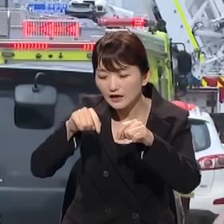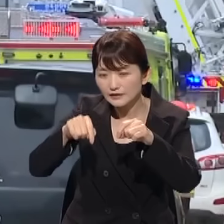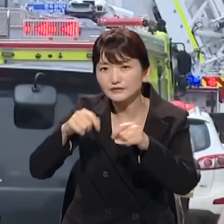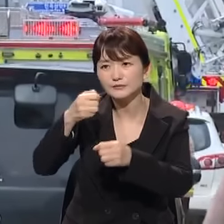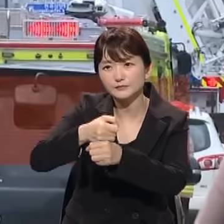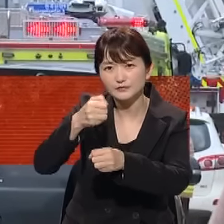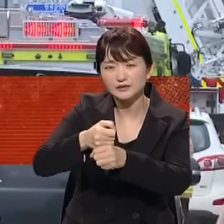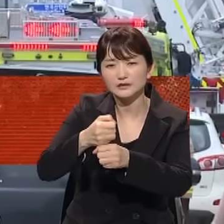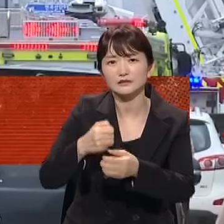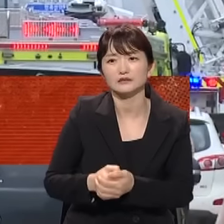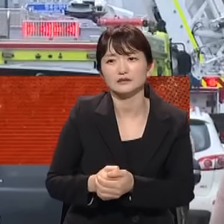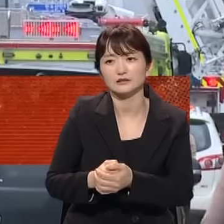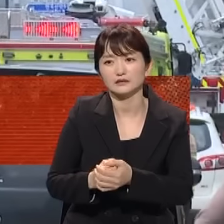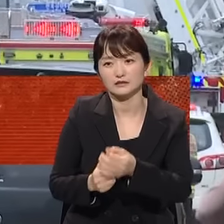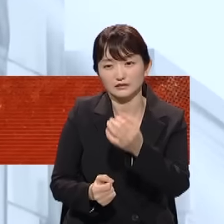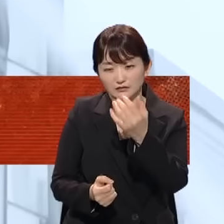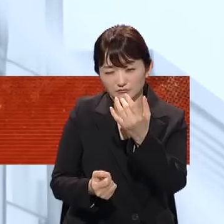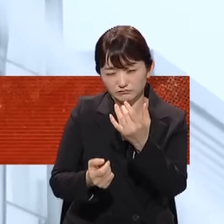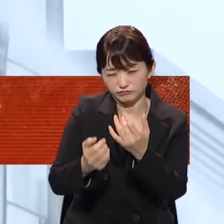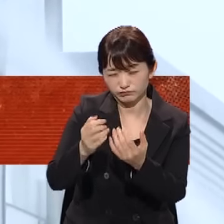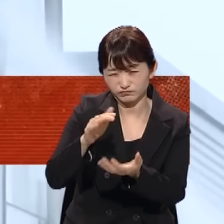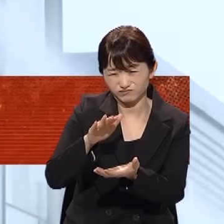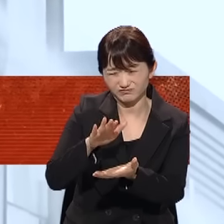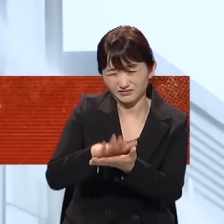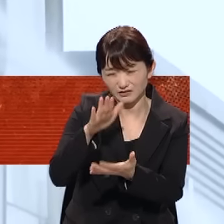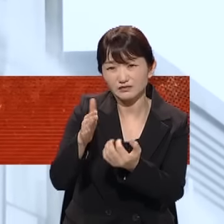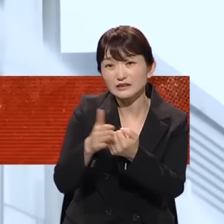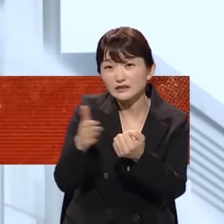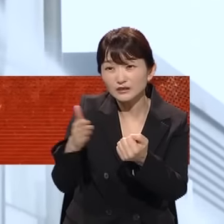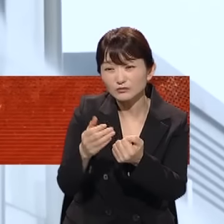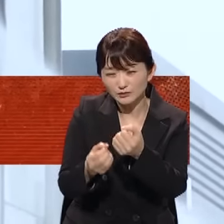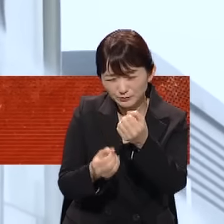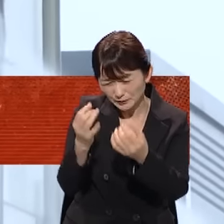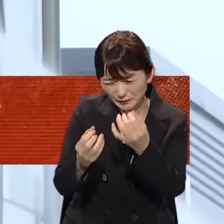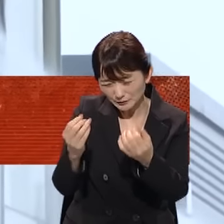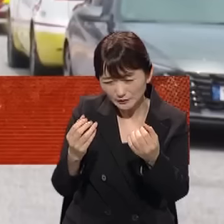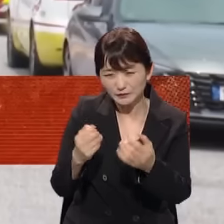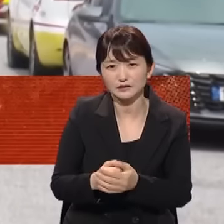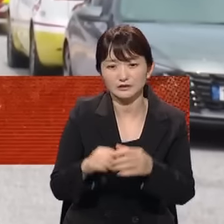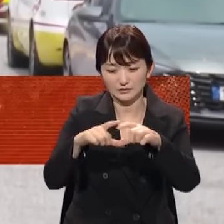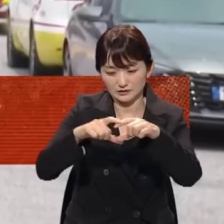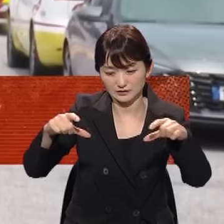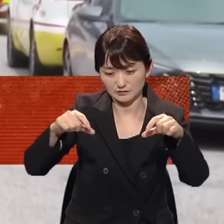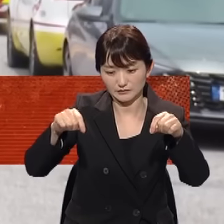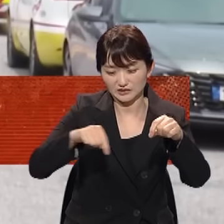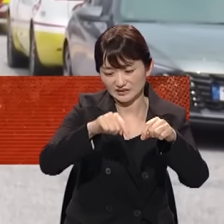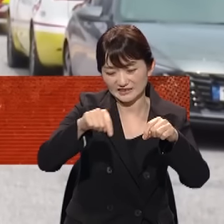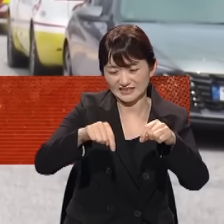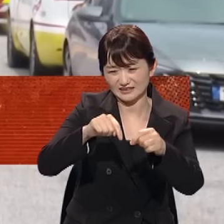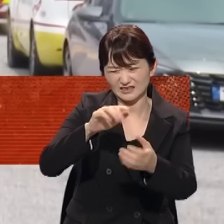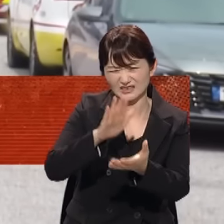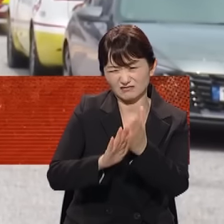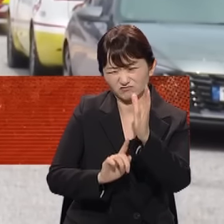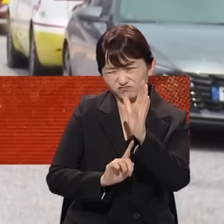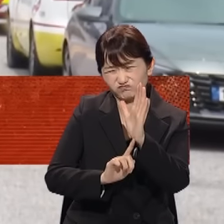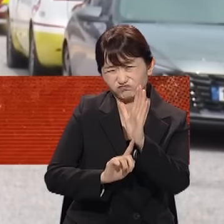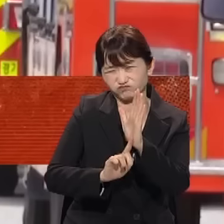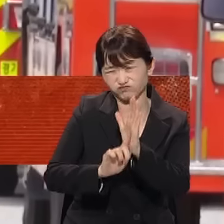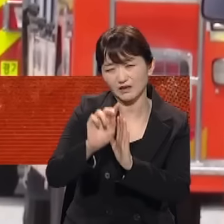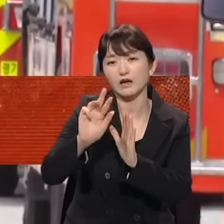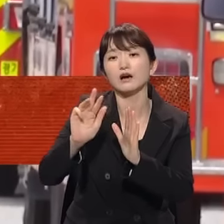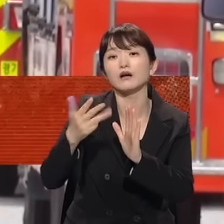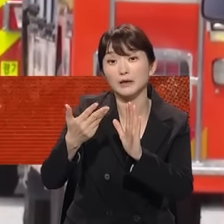이른바 열폭주 현상이 일어나서 폭발하는 겁니다. 그러니까 배터리 내부에서 불이 일단 치솟는 거예요. 그게 폭발하기 때문에 순식간에 800도 이상